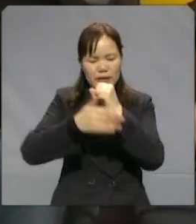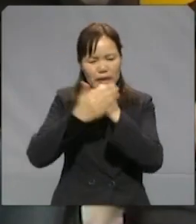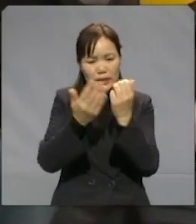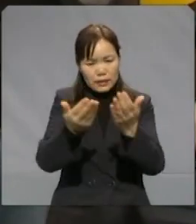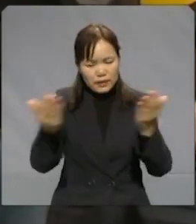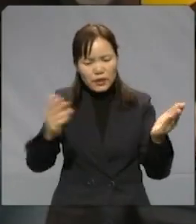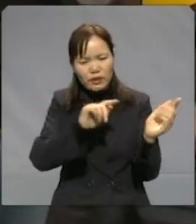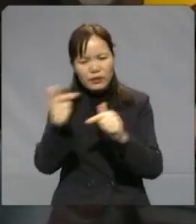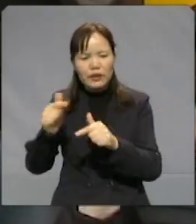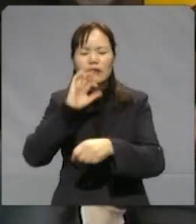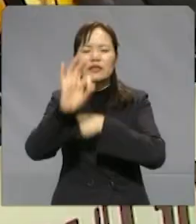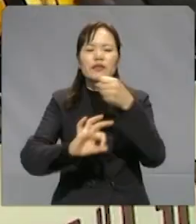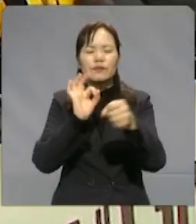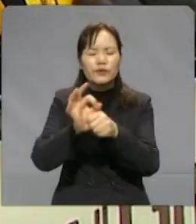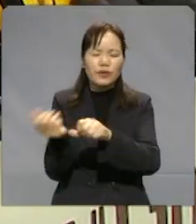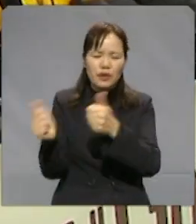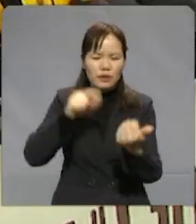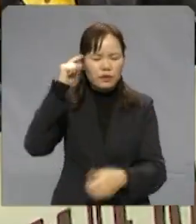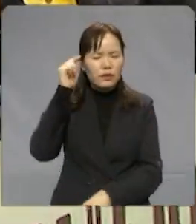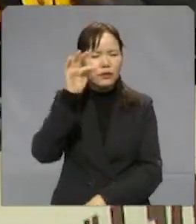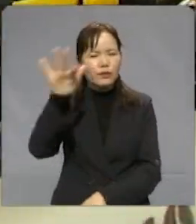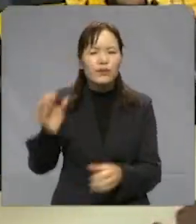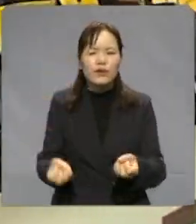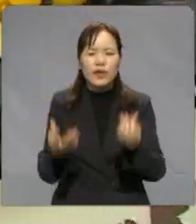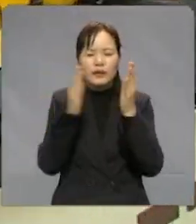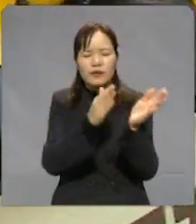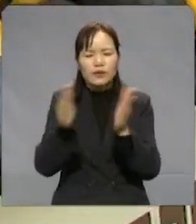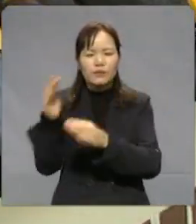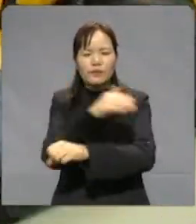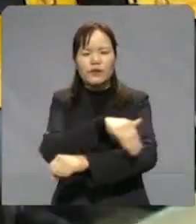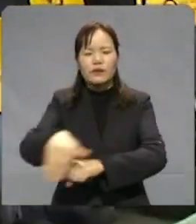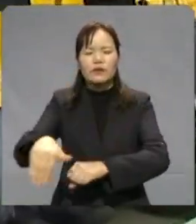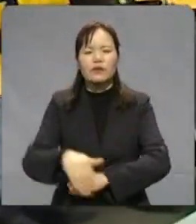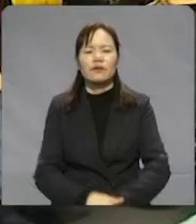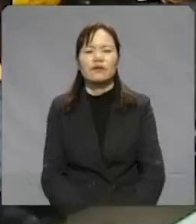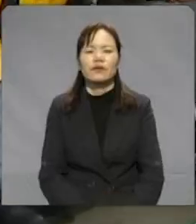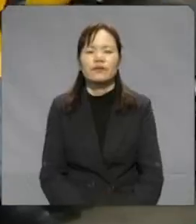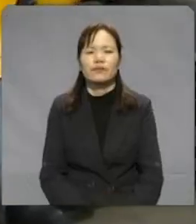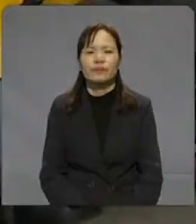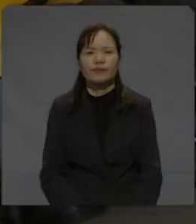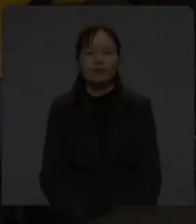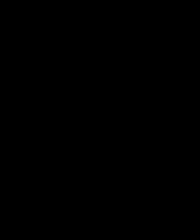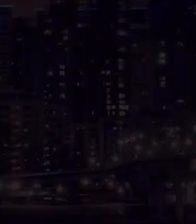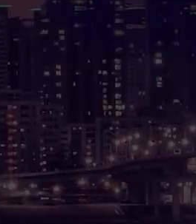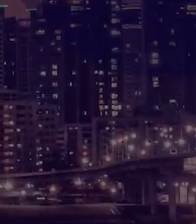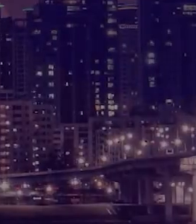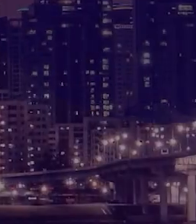풍성한 10주기 추모 행사를 마련할 계획입니다. OBS 뉴스 김대영입니다.